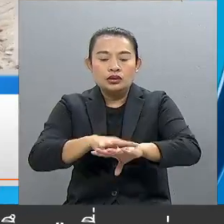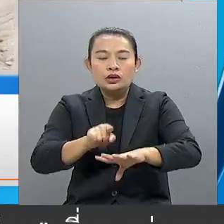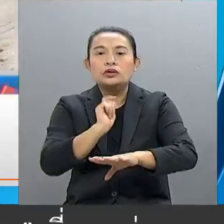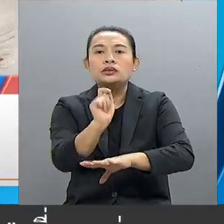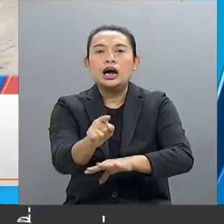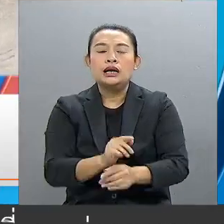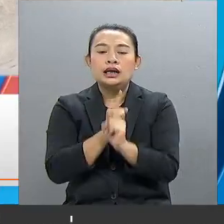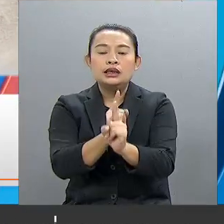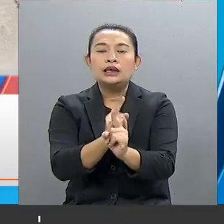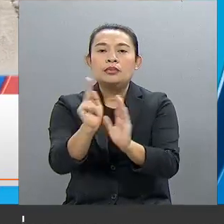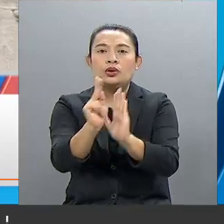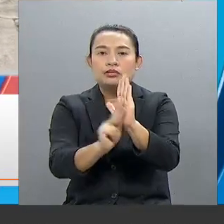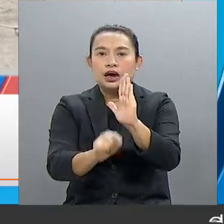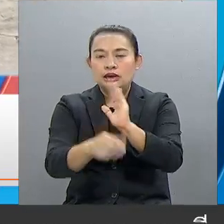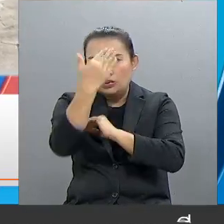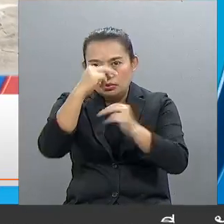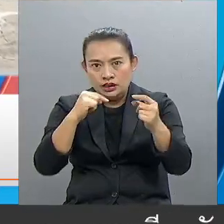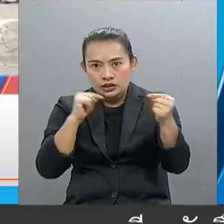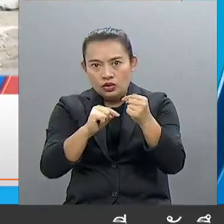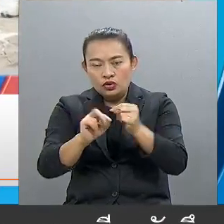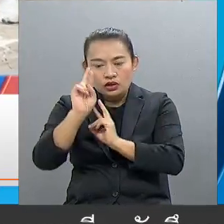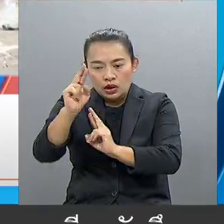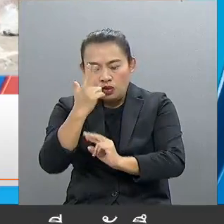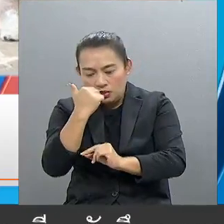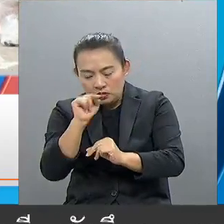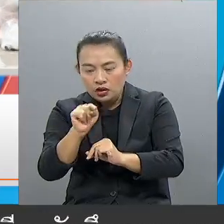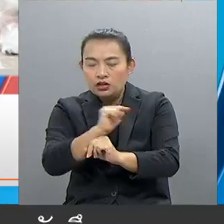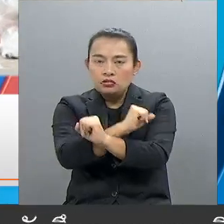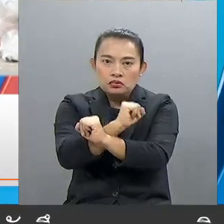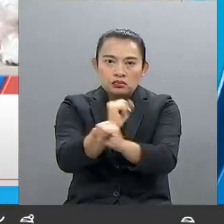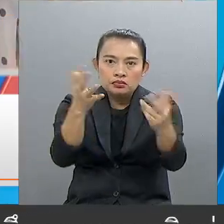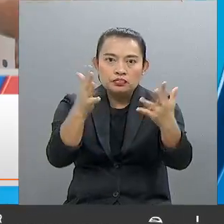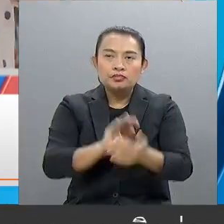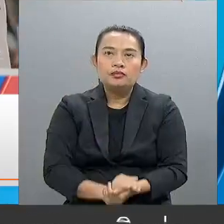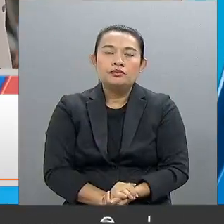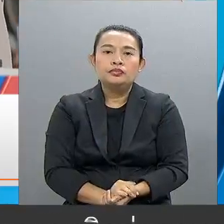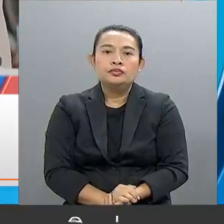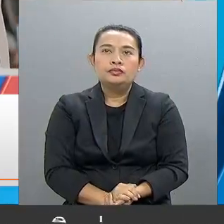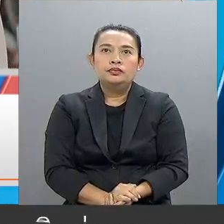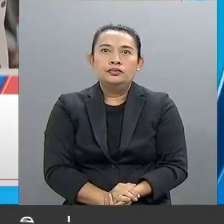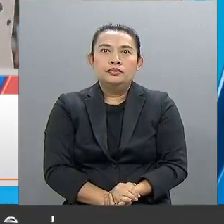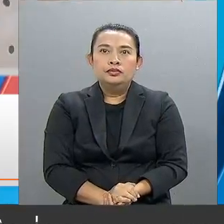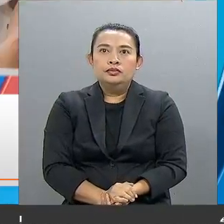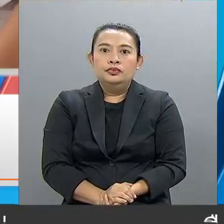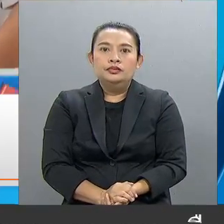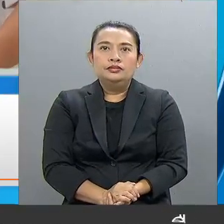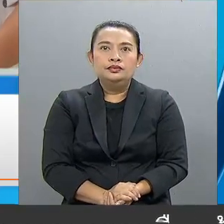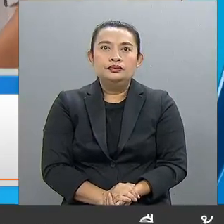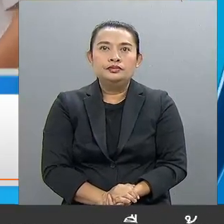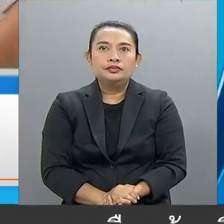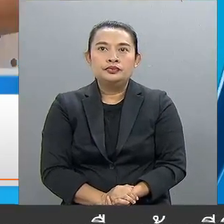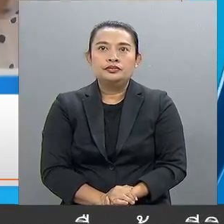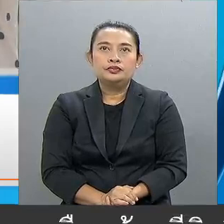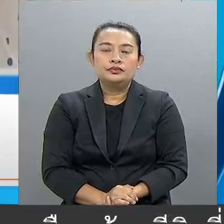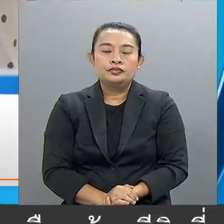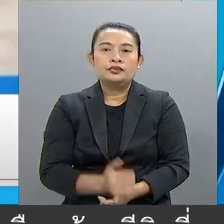ลิกเมื่อเขาเสียหายคุณก็ต้องจ่ายเยียวยาเขา ค่ะคืออันนี้เนี่ยบอกได้เลยว่าเป็นความผิดพลาดของหน่วยงาน